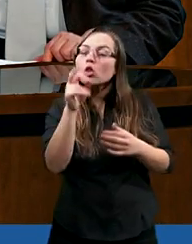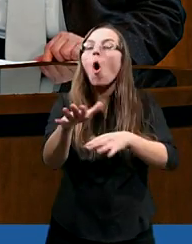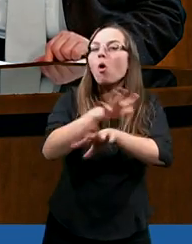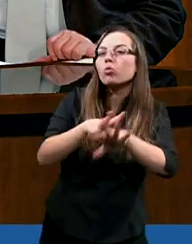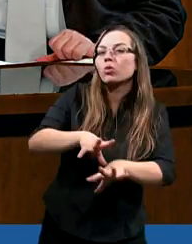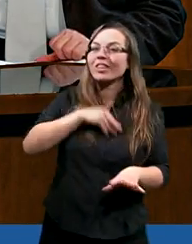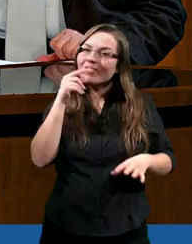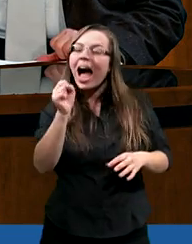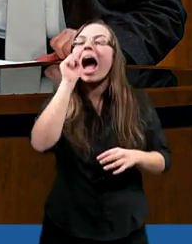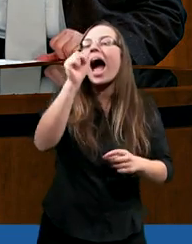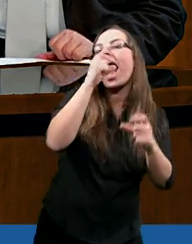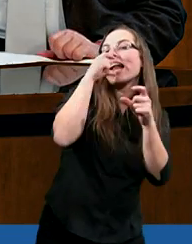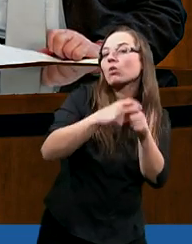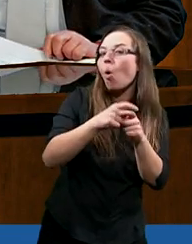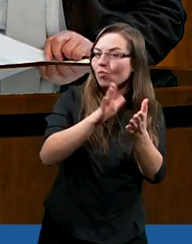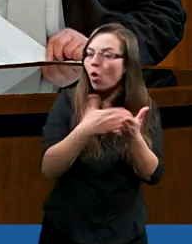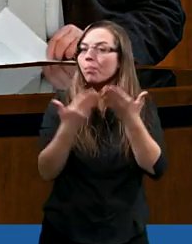Święty, a Słowo.